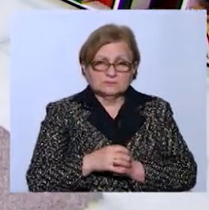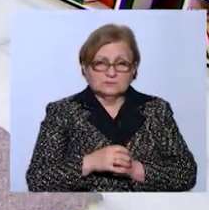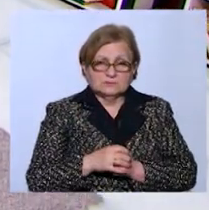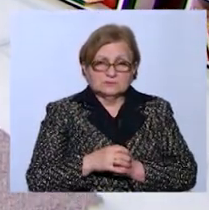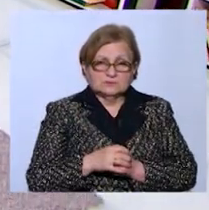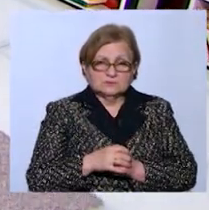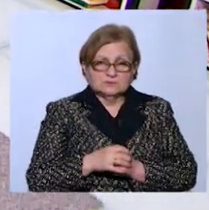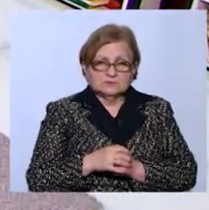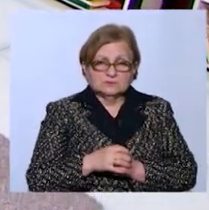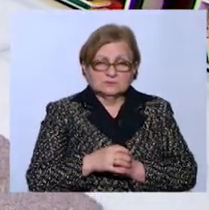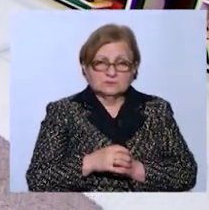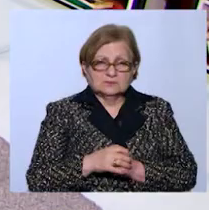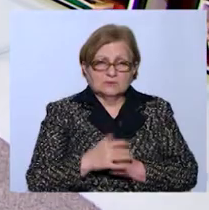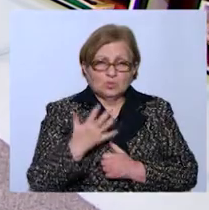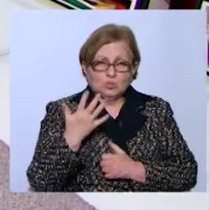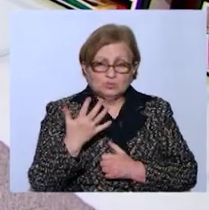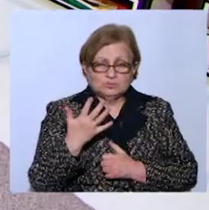1, 2, 3, 4, 5.